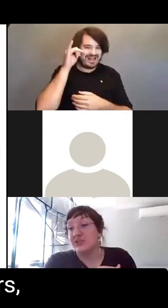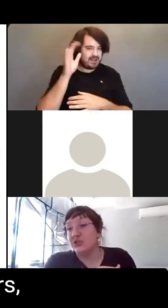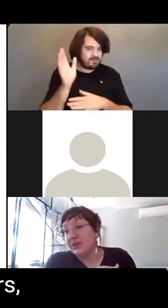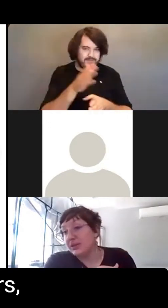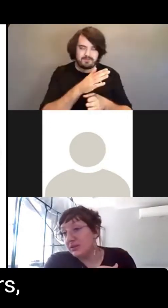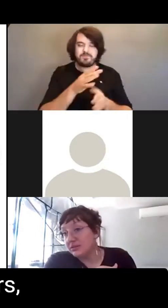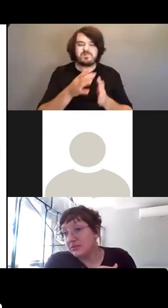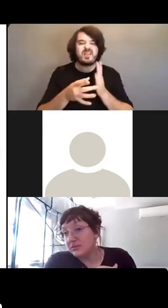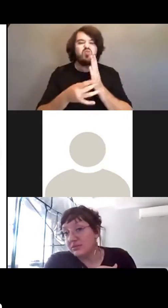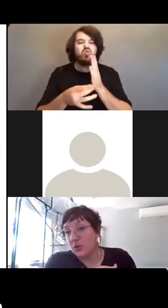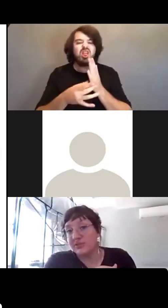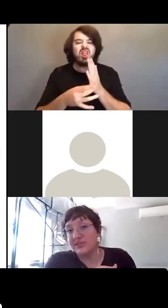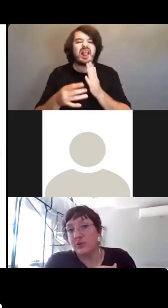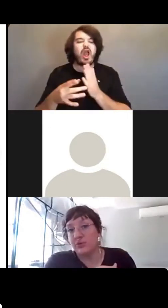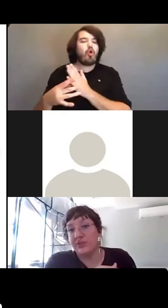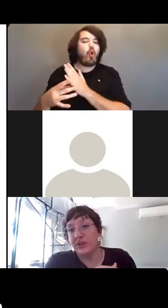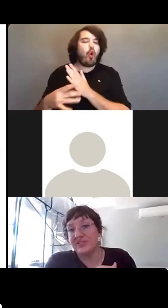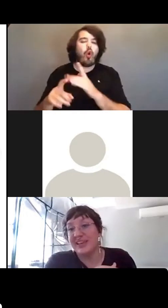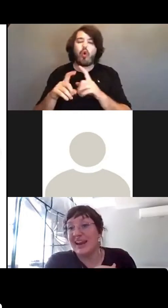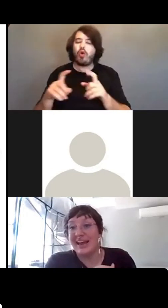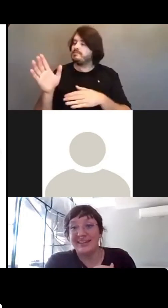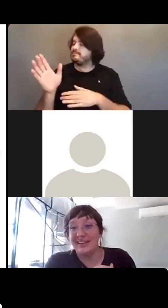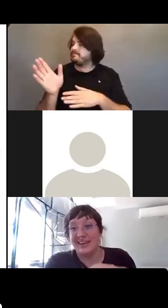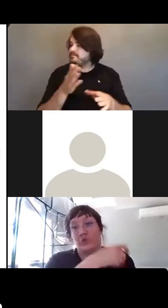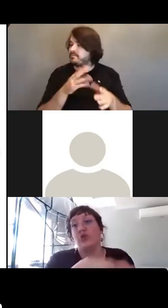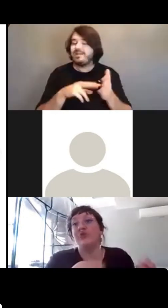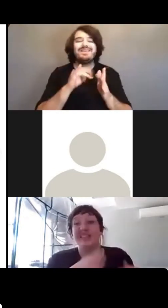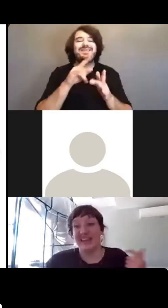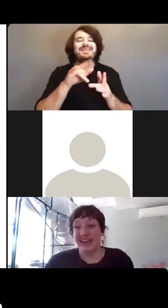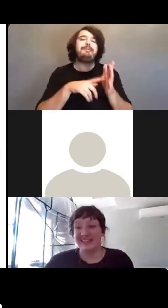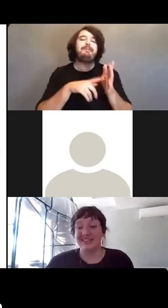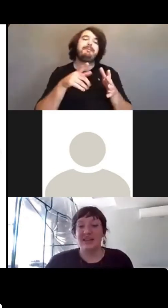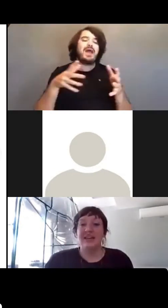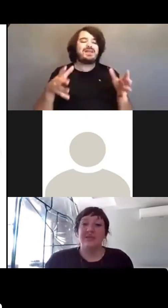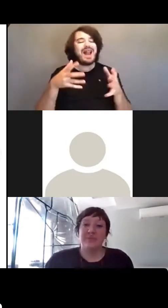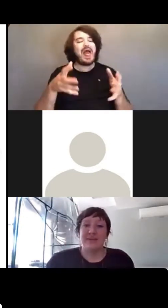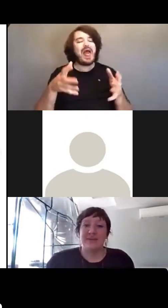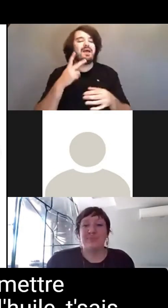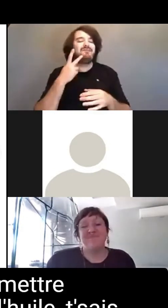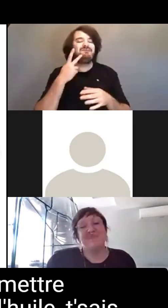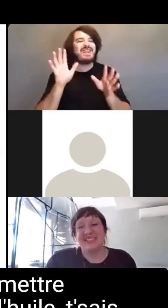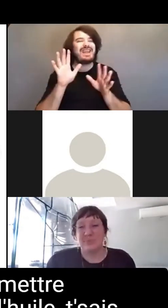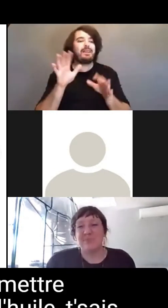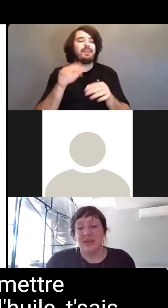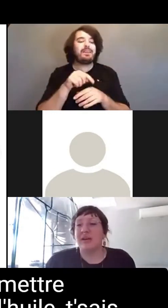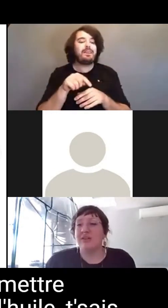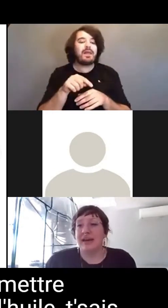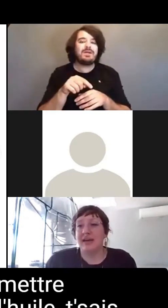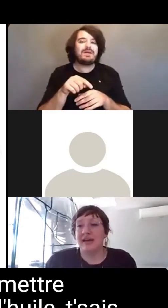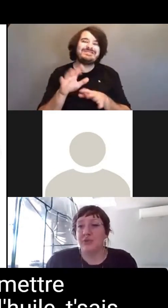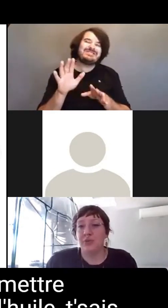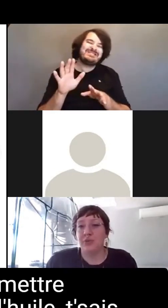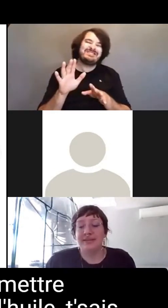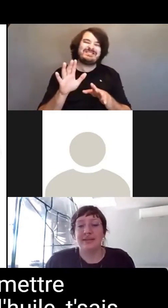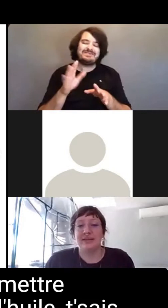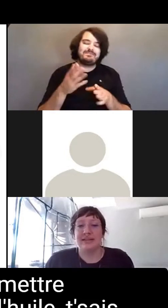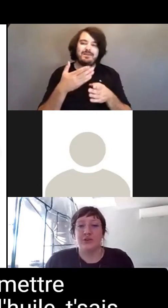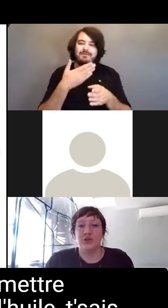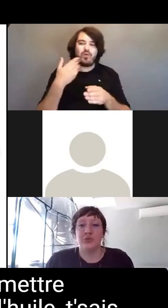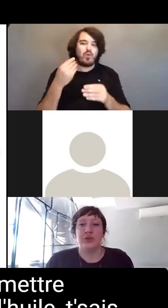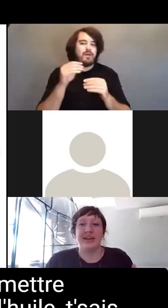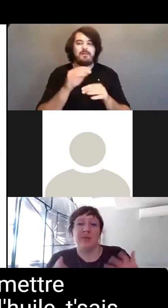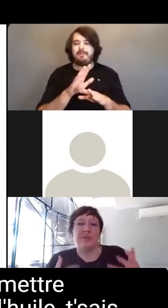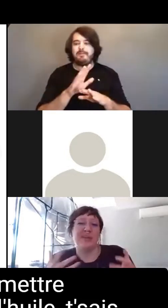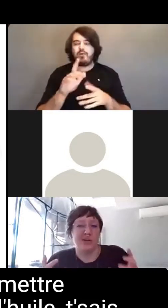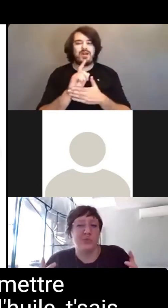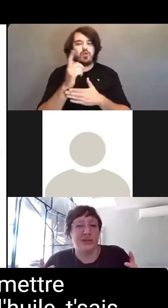comme les huiles. Donc, si on fait une salade et on a une vinaigrette, bien, ça serait peut-être préférable de ne pas mettre des